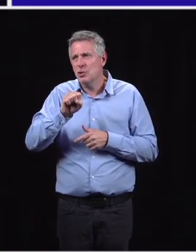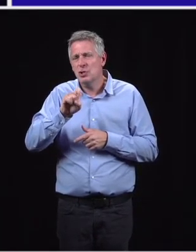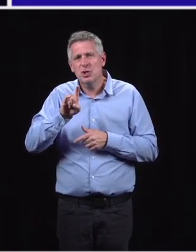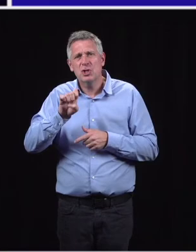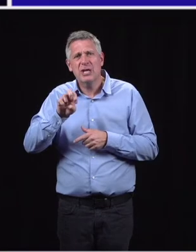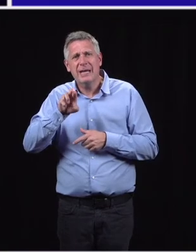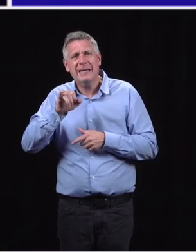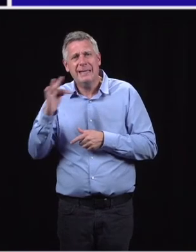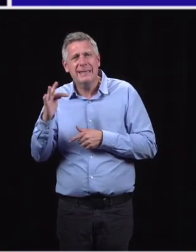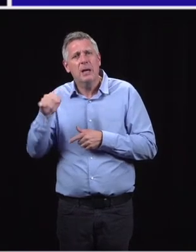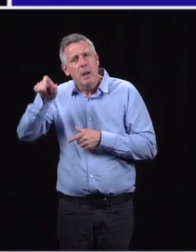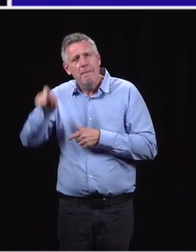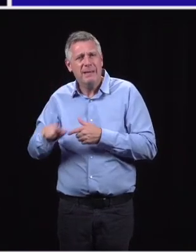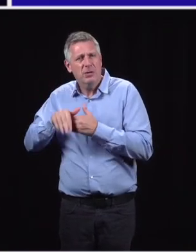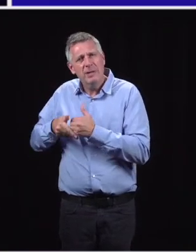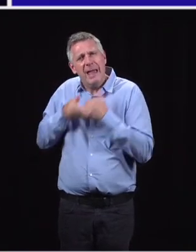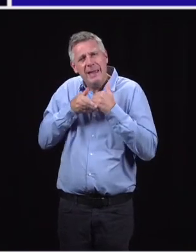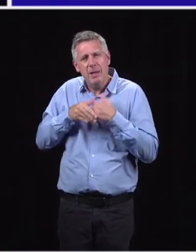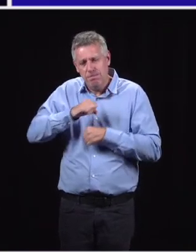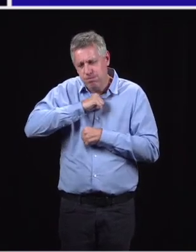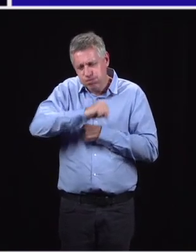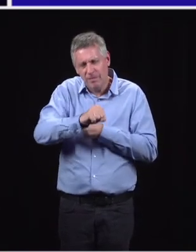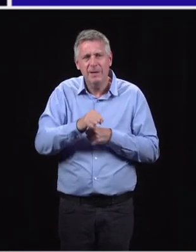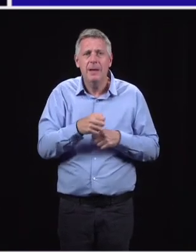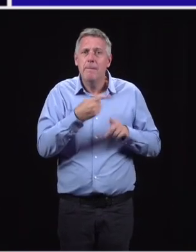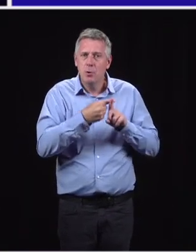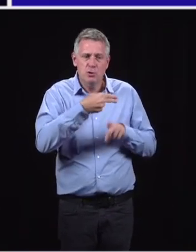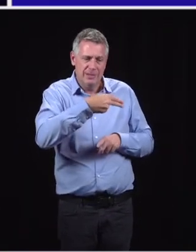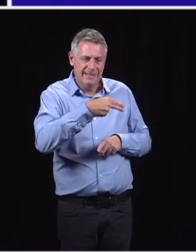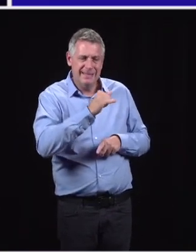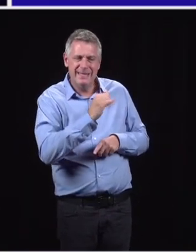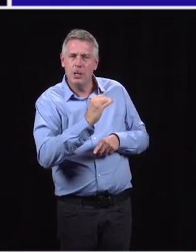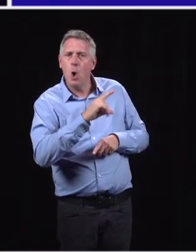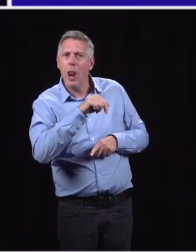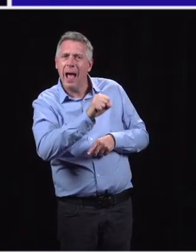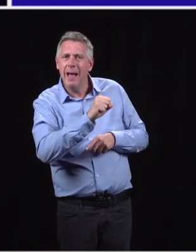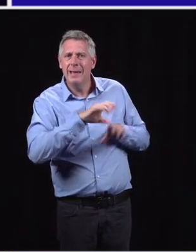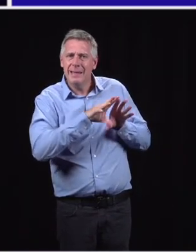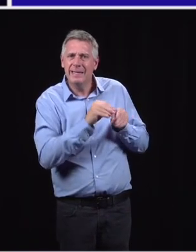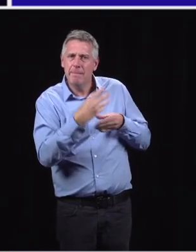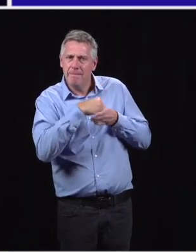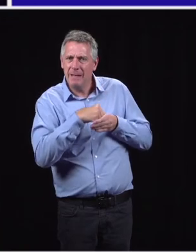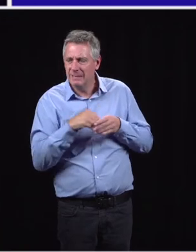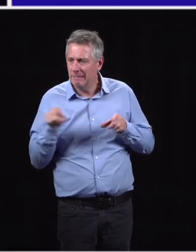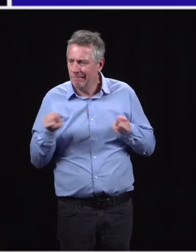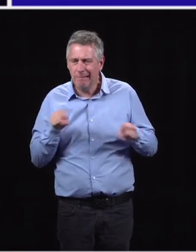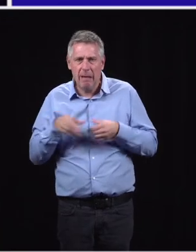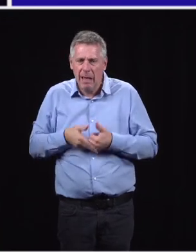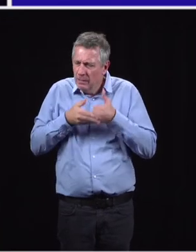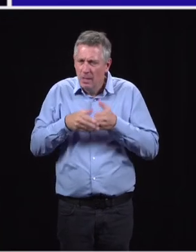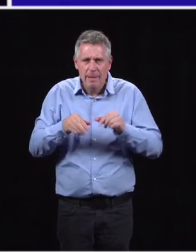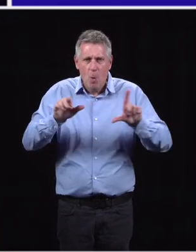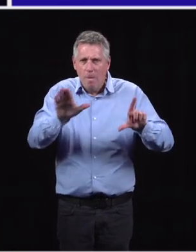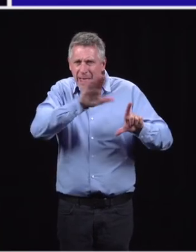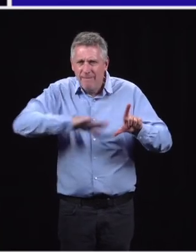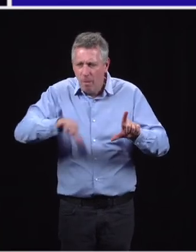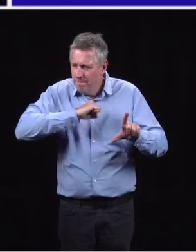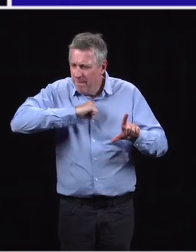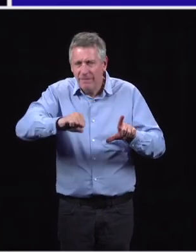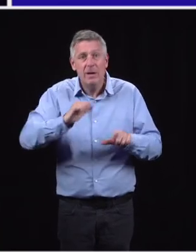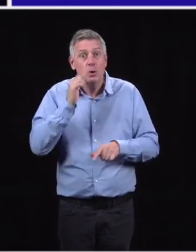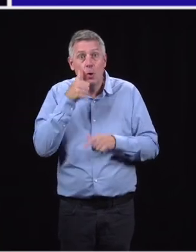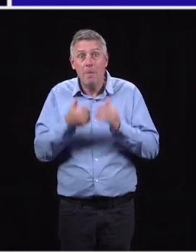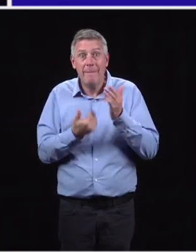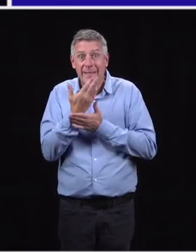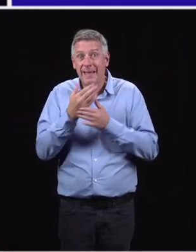cette de cette plateforme et par Nicolas aussi qui fait partie de nos équipes donc on espère que ça vous plaira on vous la présente en détail demain matin à